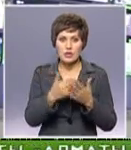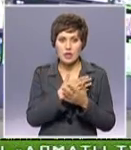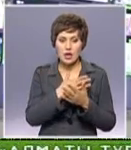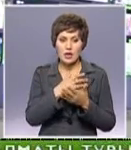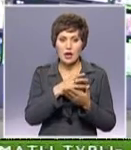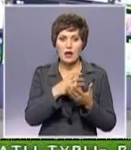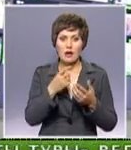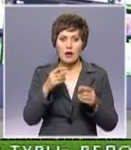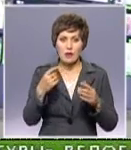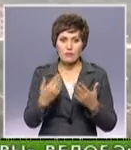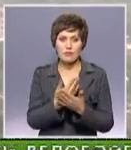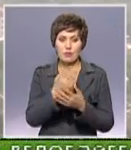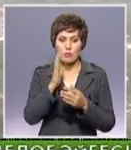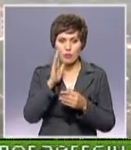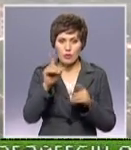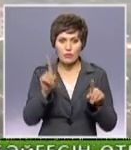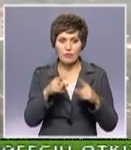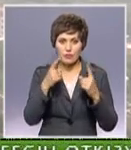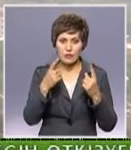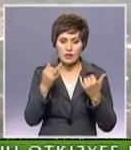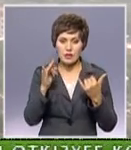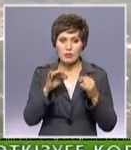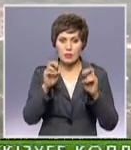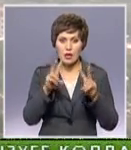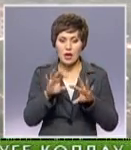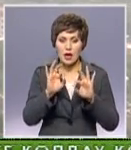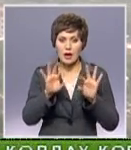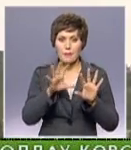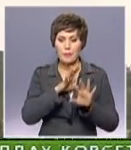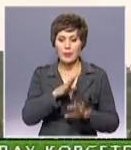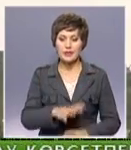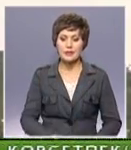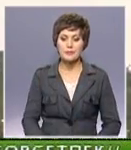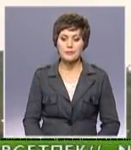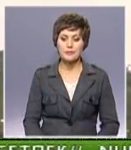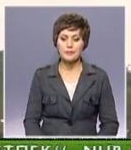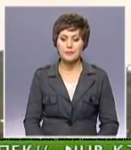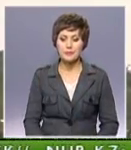кейіпке еніп жатыр. Жамал Бекмұхамбет, Ерлан Сағынбеков, Алматы телеарнасы.